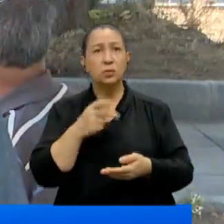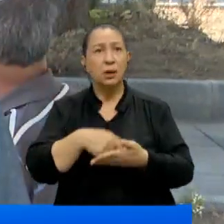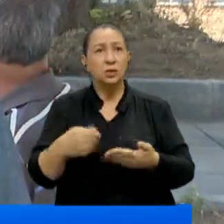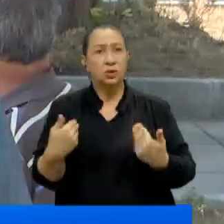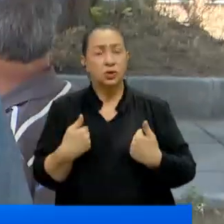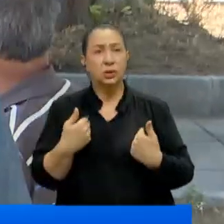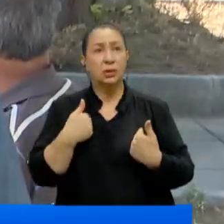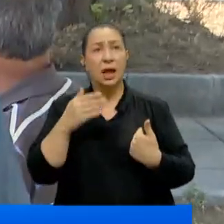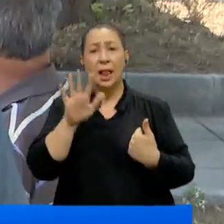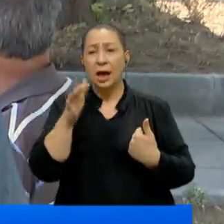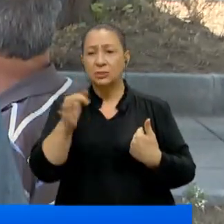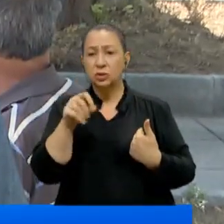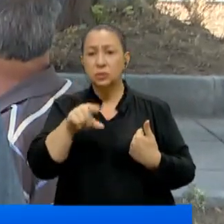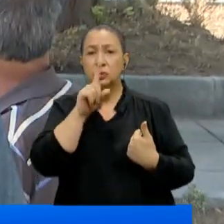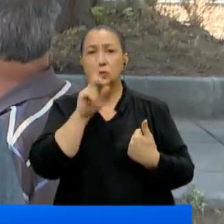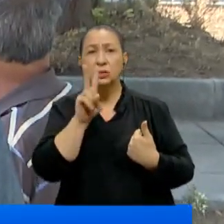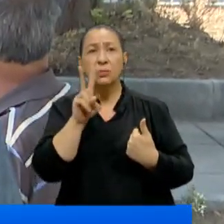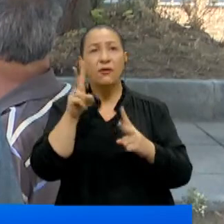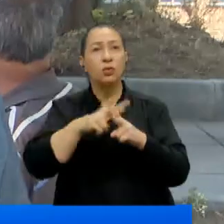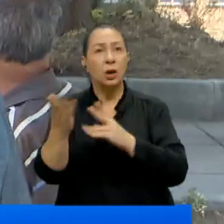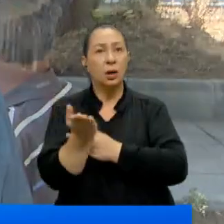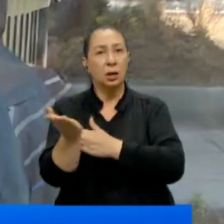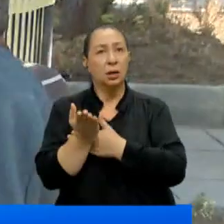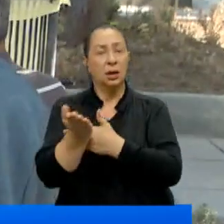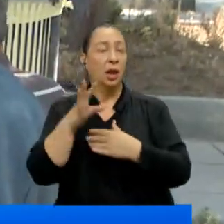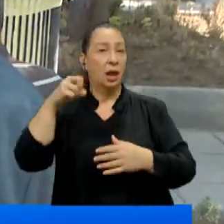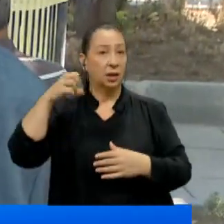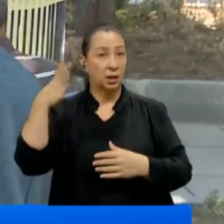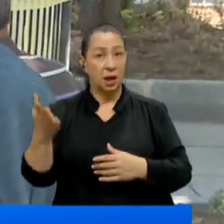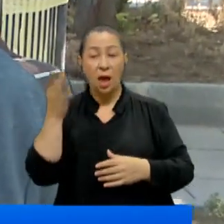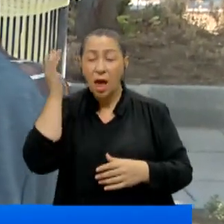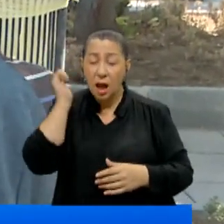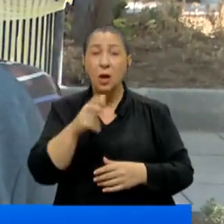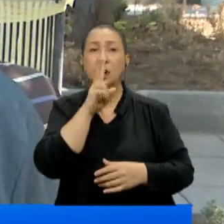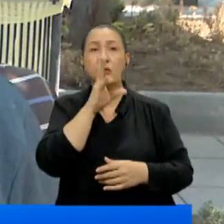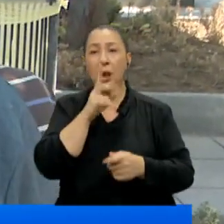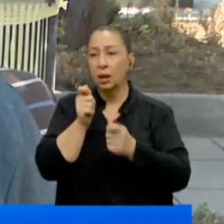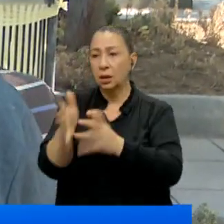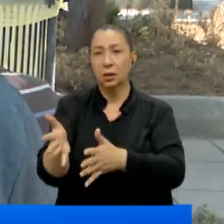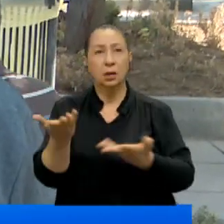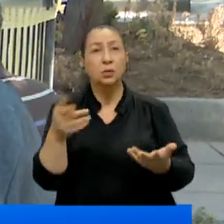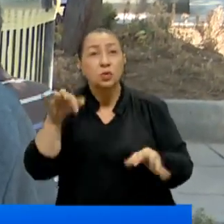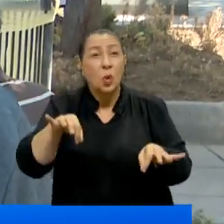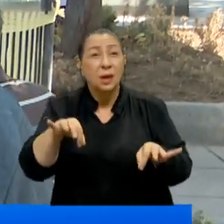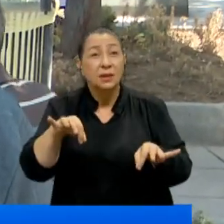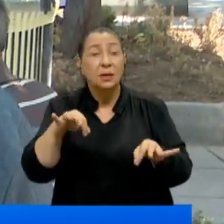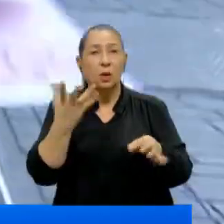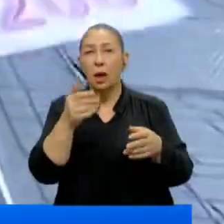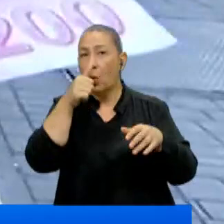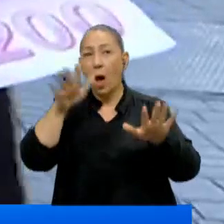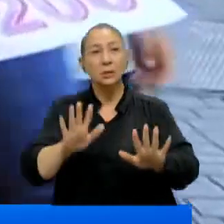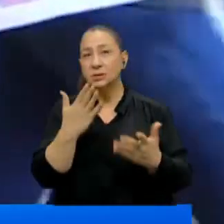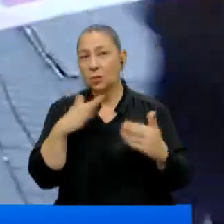para. Bana önce 50-60 geliyordu, şimdi 120'den aşağı fatura gelmiyor elektrik. Aylık en az 250 lira gidiyor. O da şey yani. Daha kombi